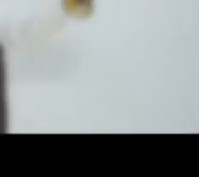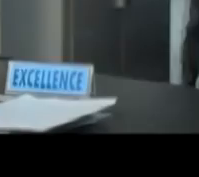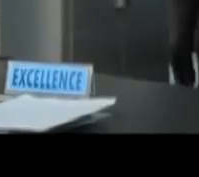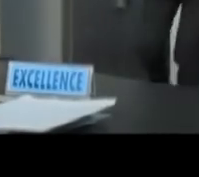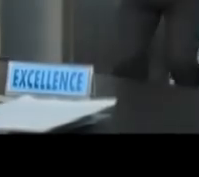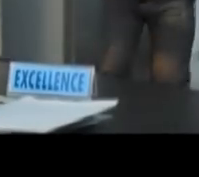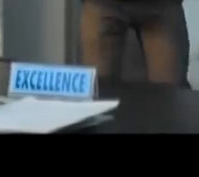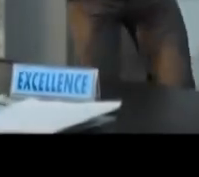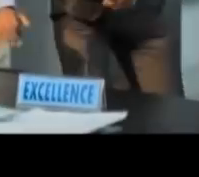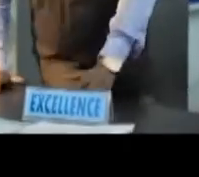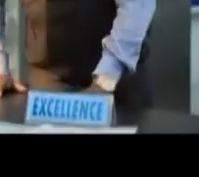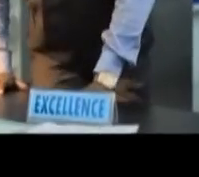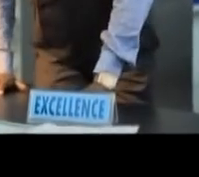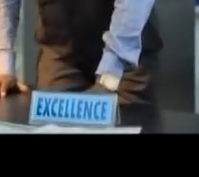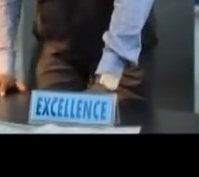Stop.